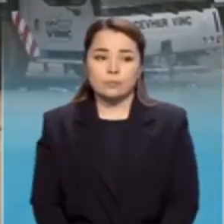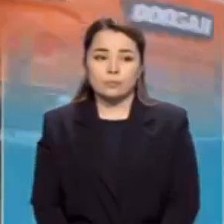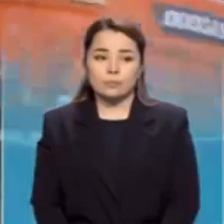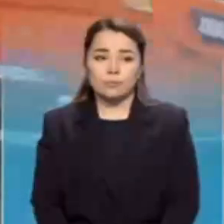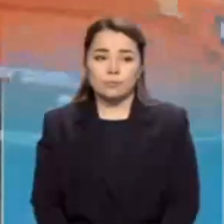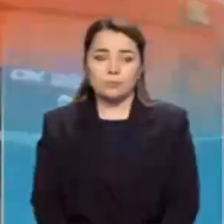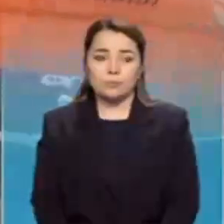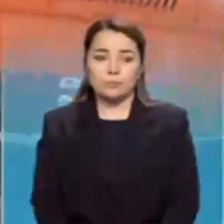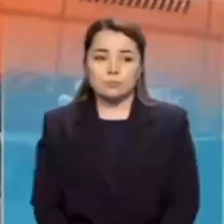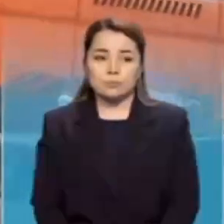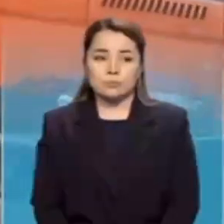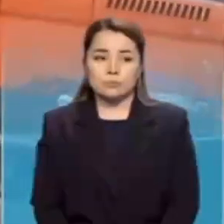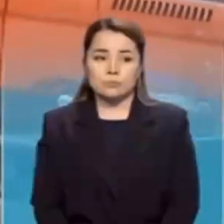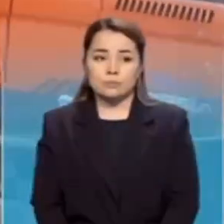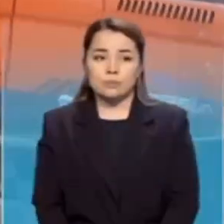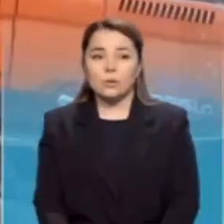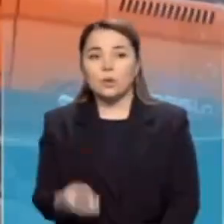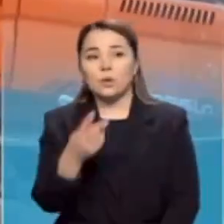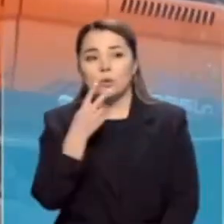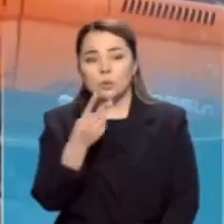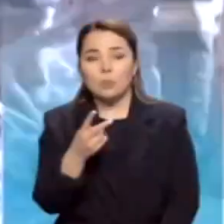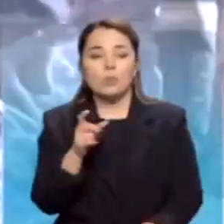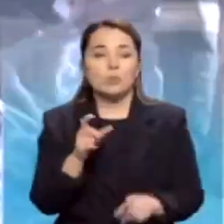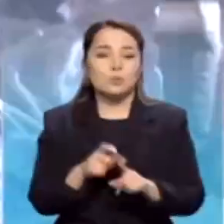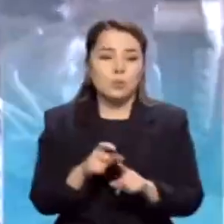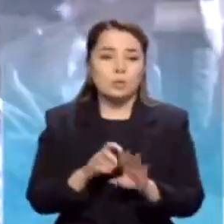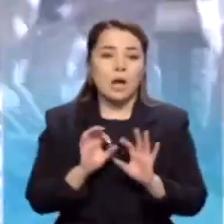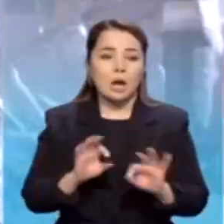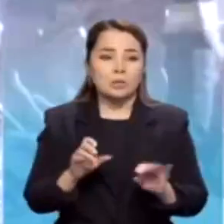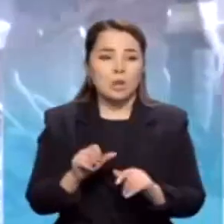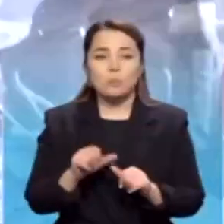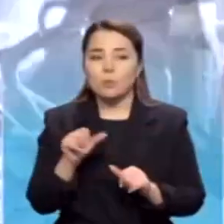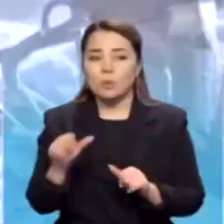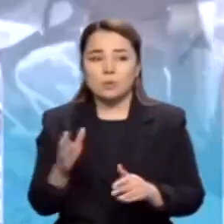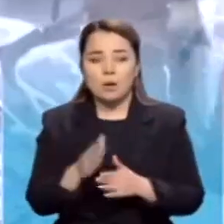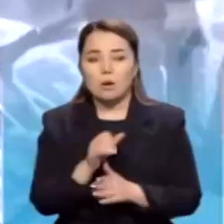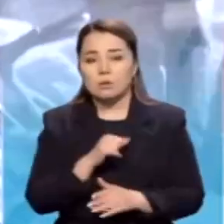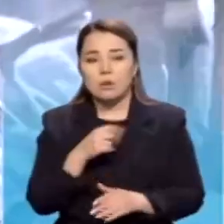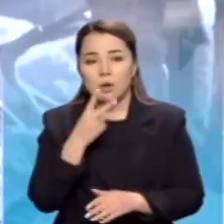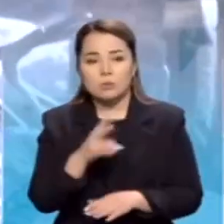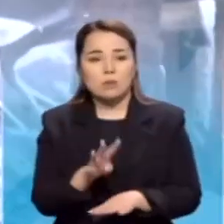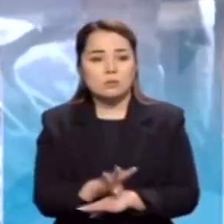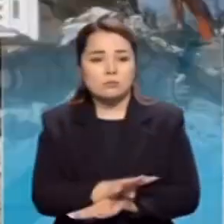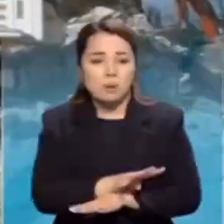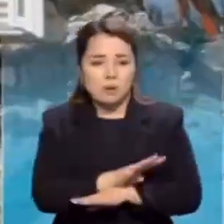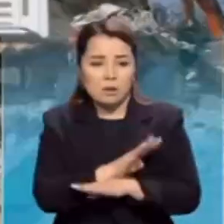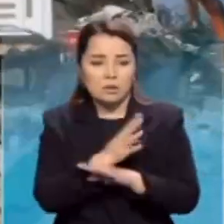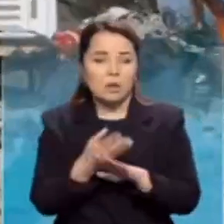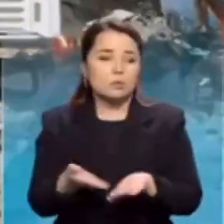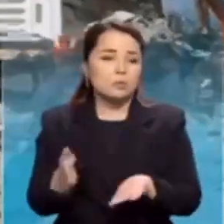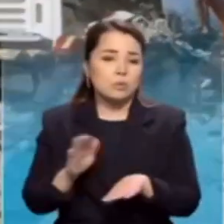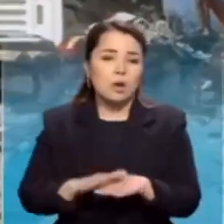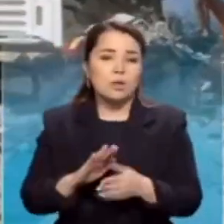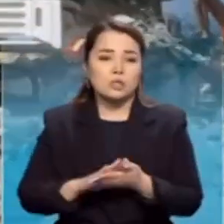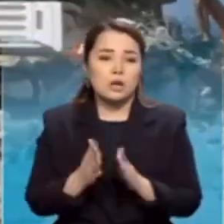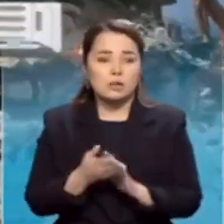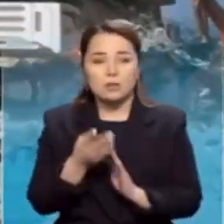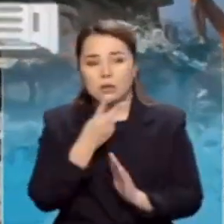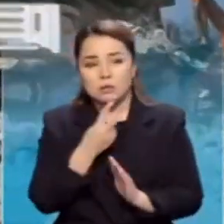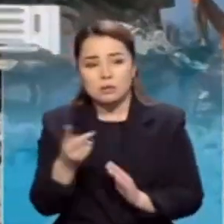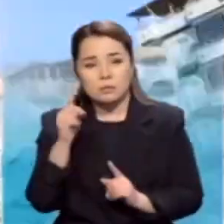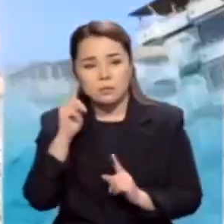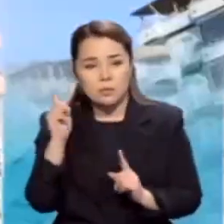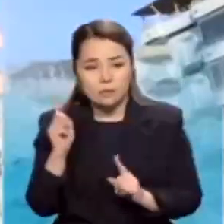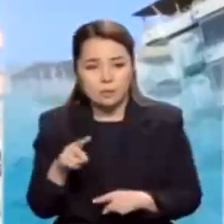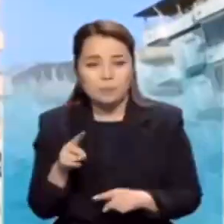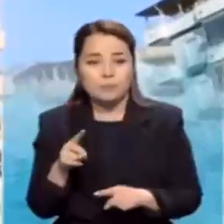енді өте көру сөзбен айту бөлек кәдімгідей ахуал қалыпты емес